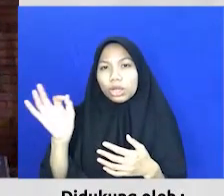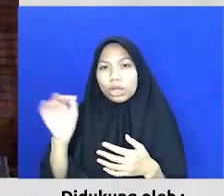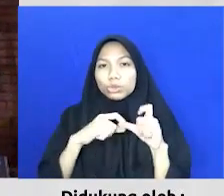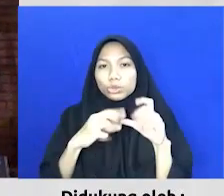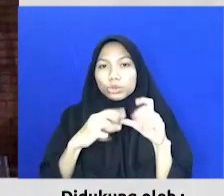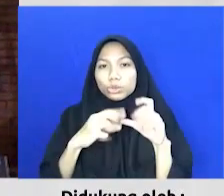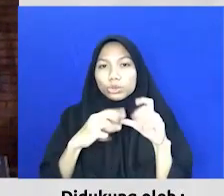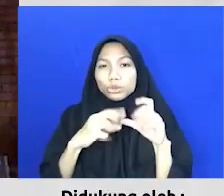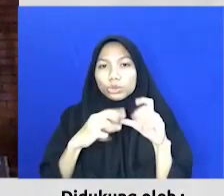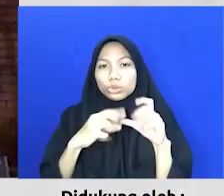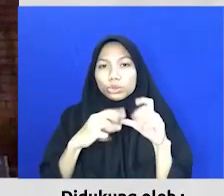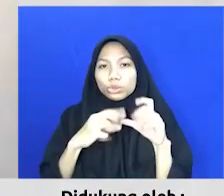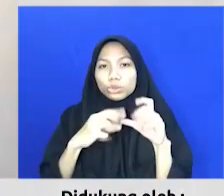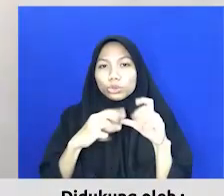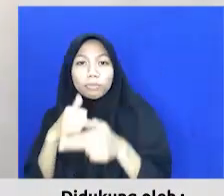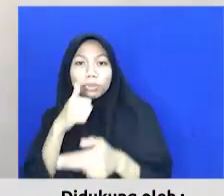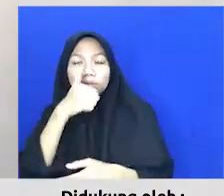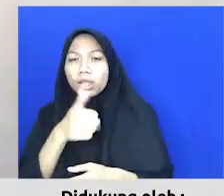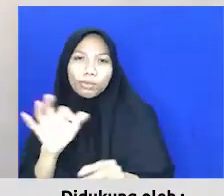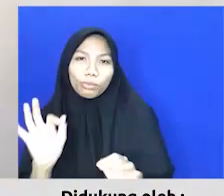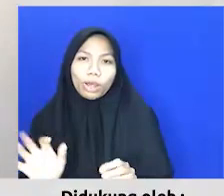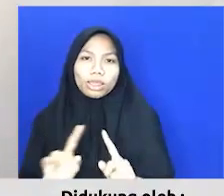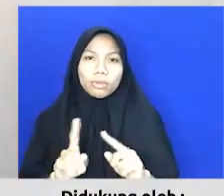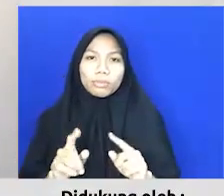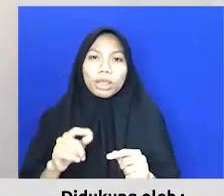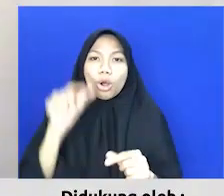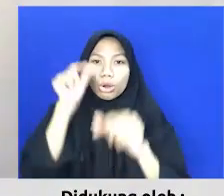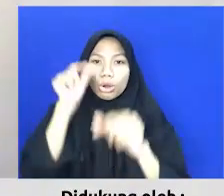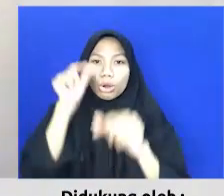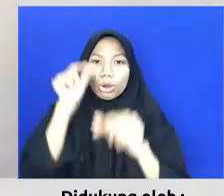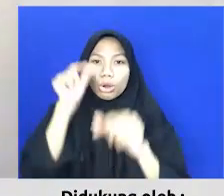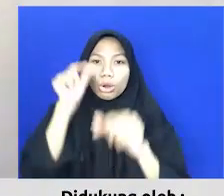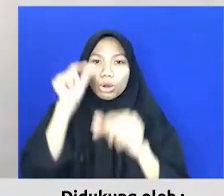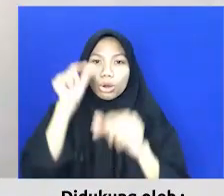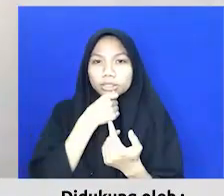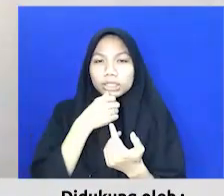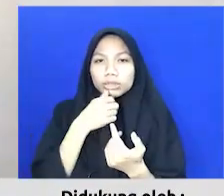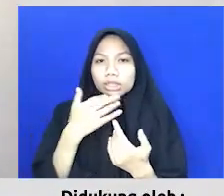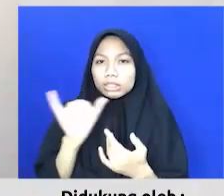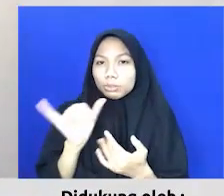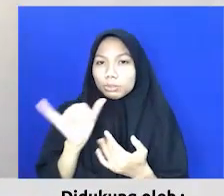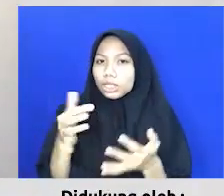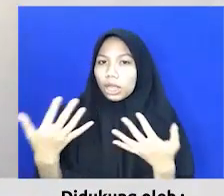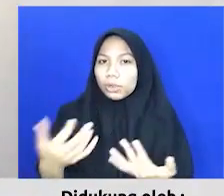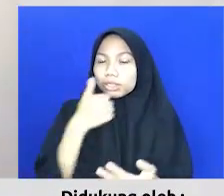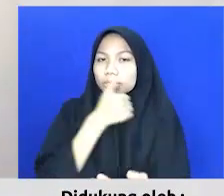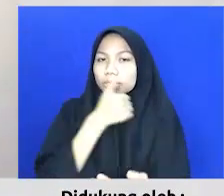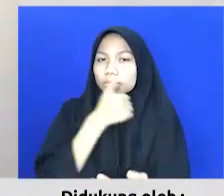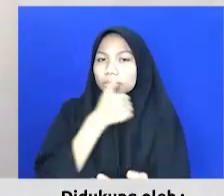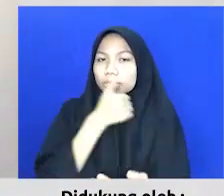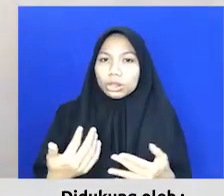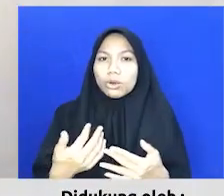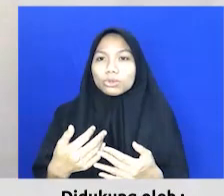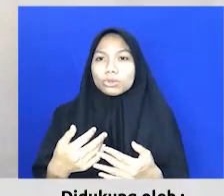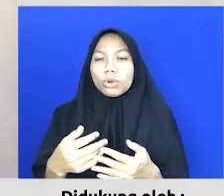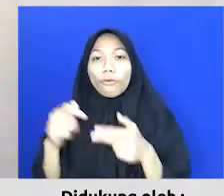tahun Usmar Ismail ini. Dan malam ini kita ingin bicara lebih spesifik tentang cerita dan tentang skenario. Dan saya